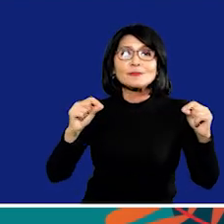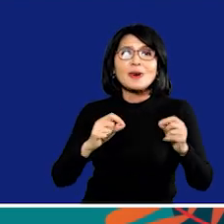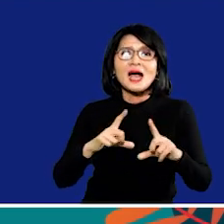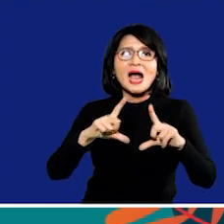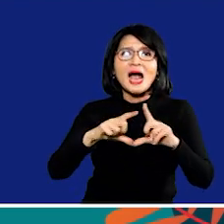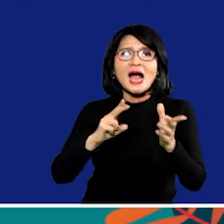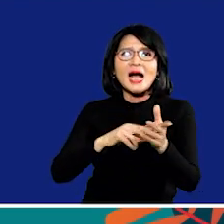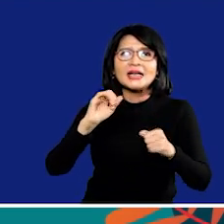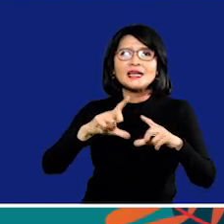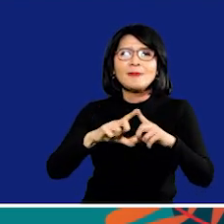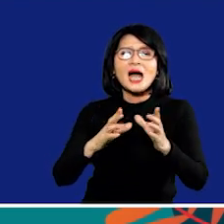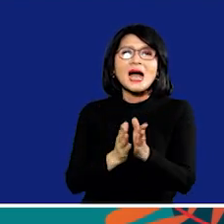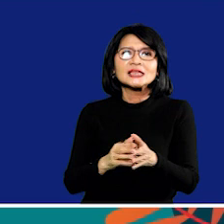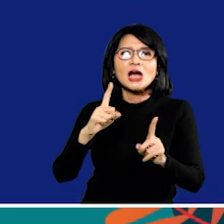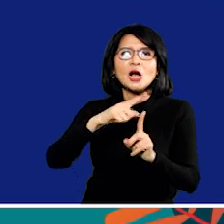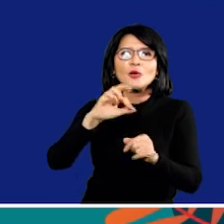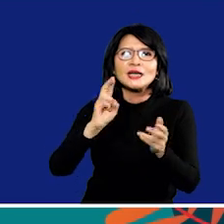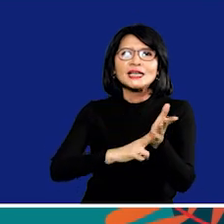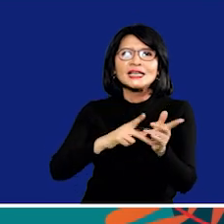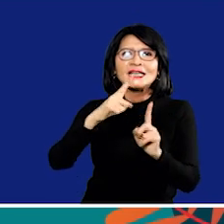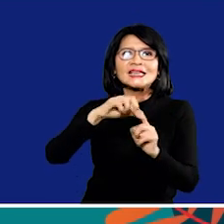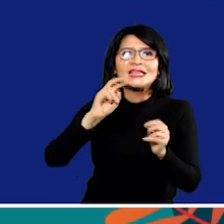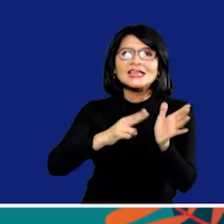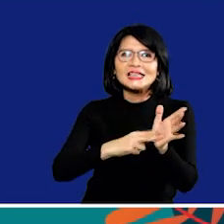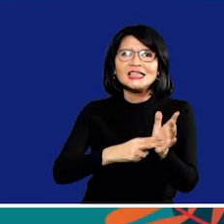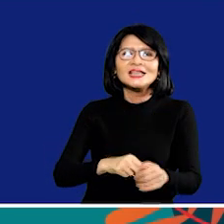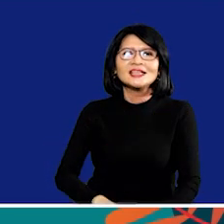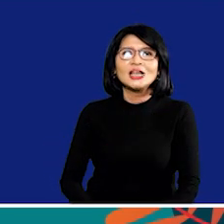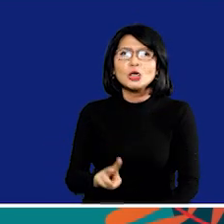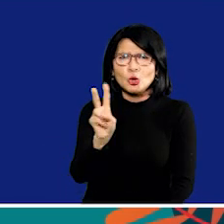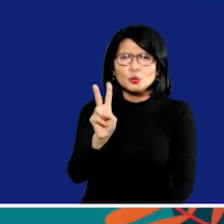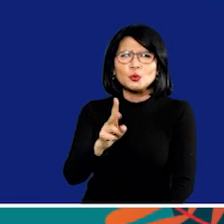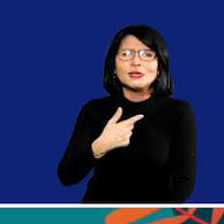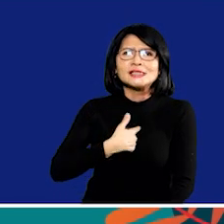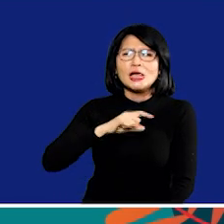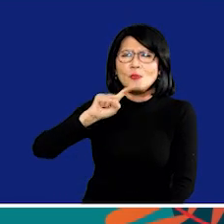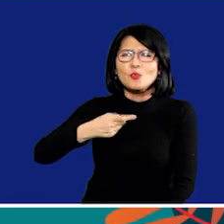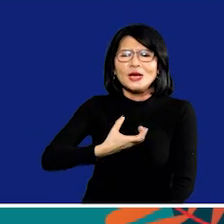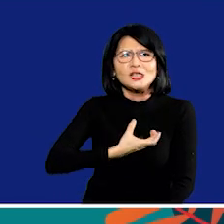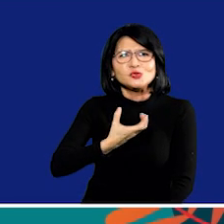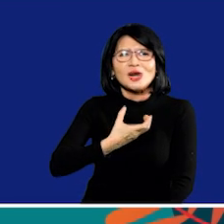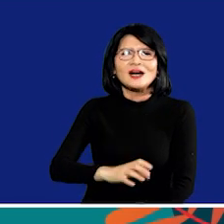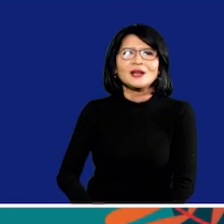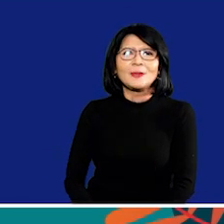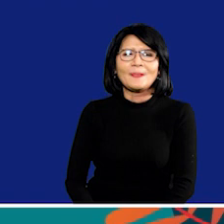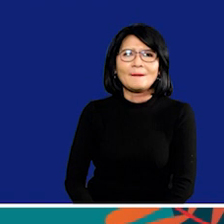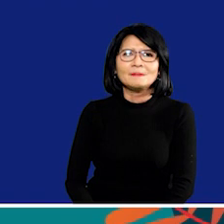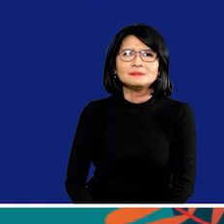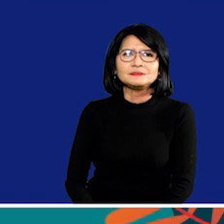dan ada juga dari Tintin The Adventure. Itu kedua hal yang sangat saya suka, Pak. Dari situ saya mulai tertarik